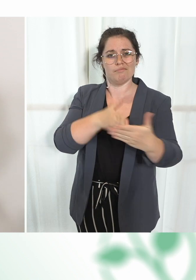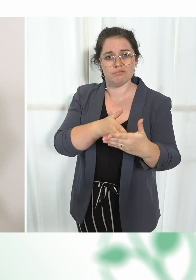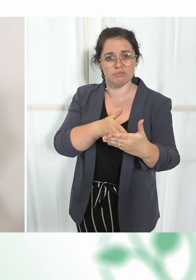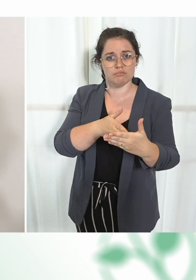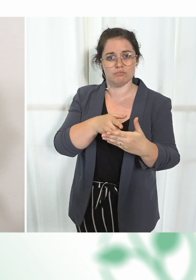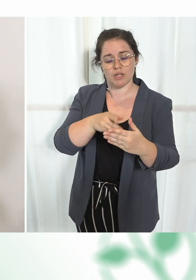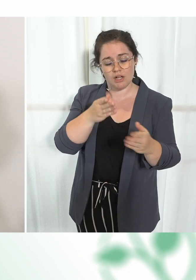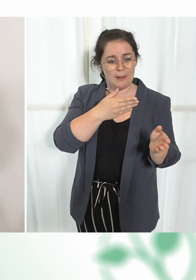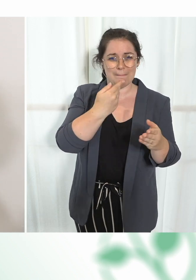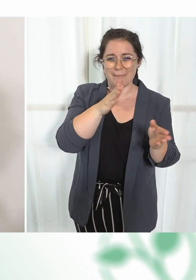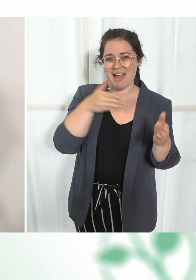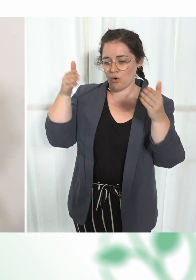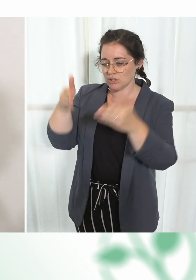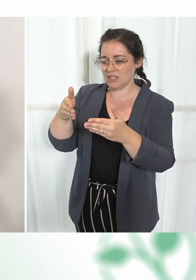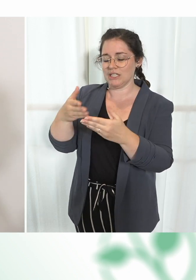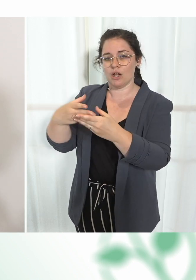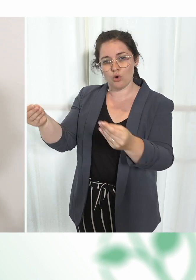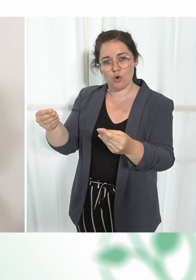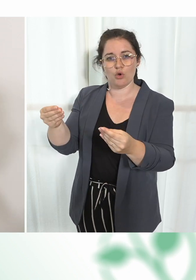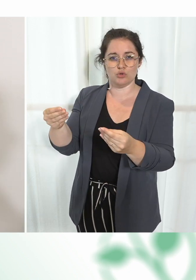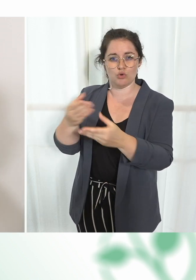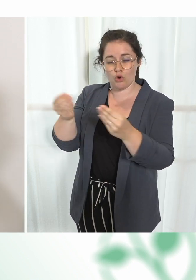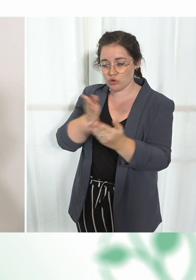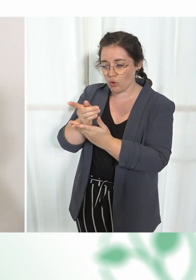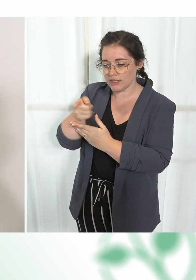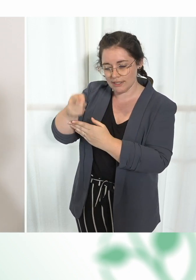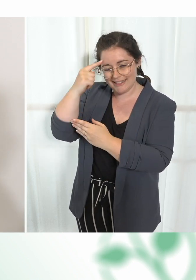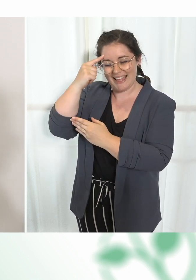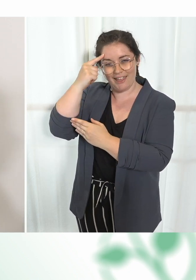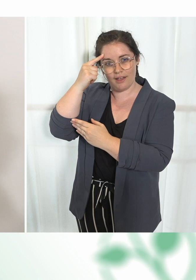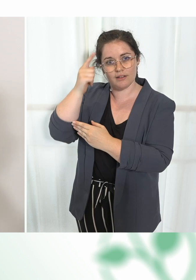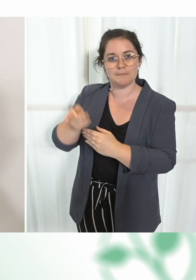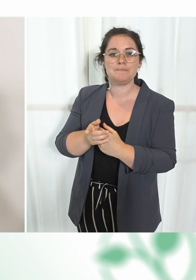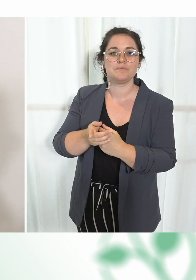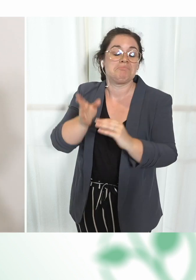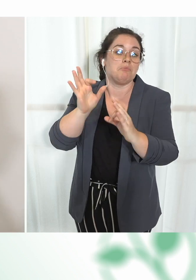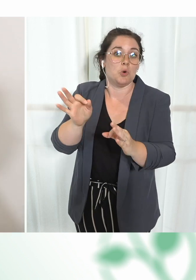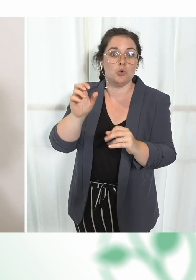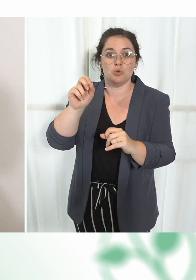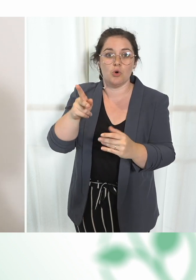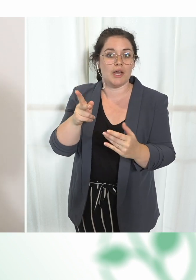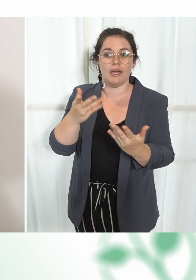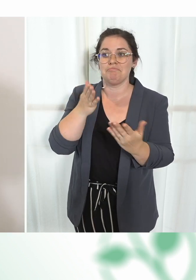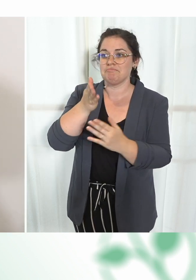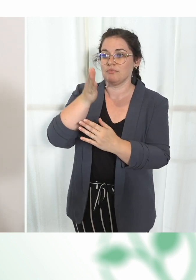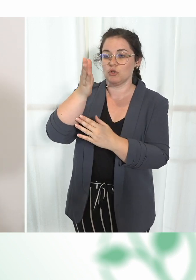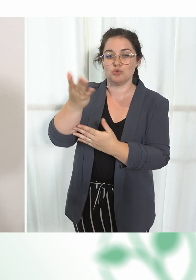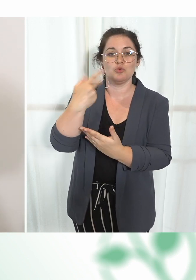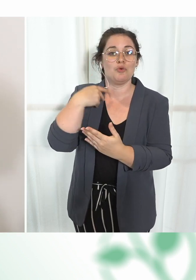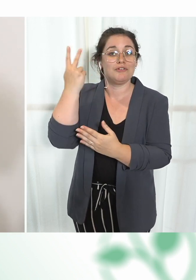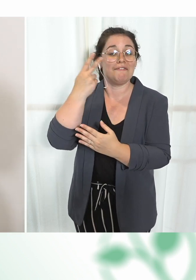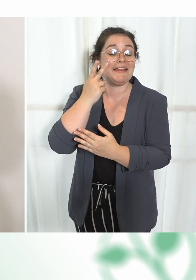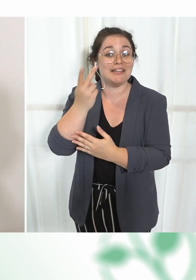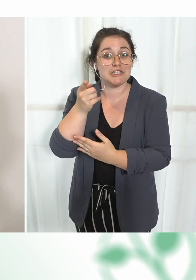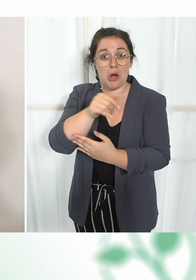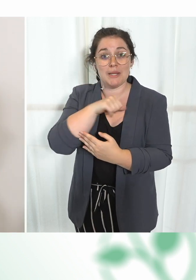den Lösungen, schauen wir, dass wir lösungsorientiert denken. Und wir haben uns halt dann gesagt, ja gut, es ist halt wahrscheinlich, werden wir uns in Zukunft den Wetterbericht anschauen, wenn sie